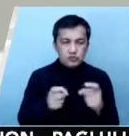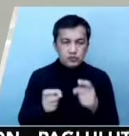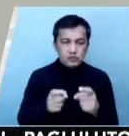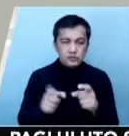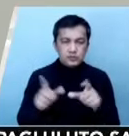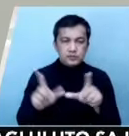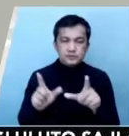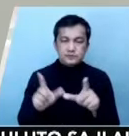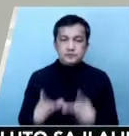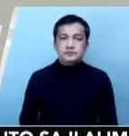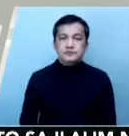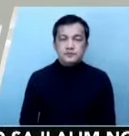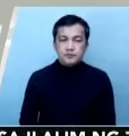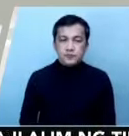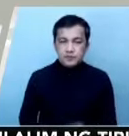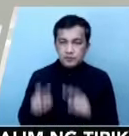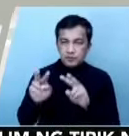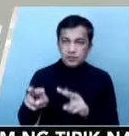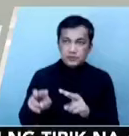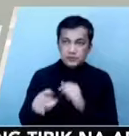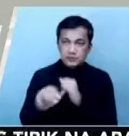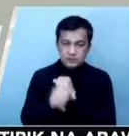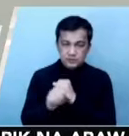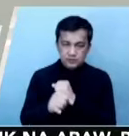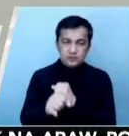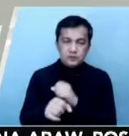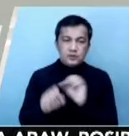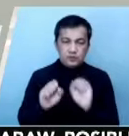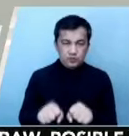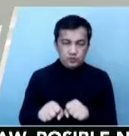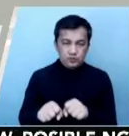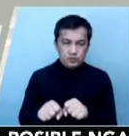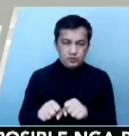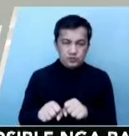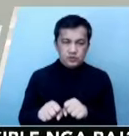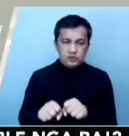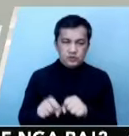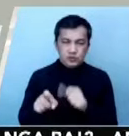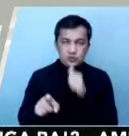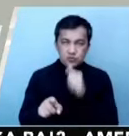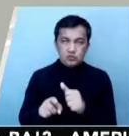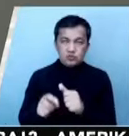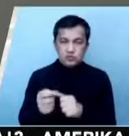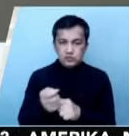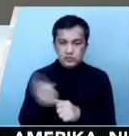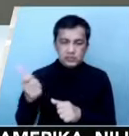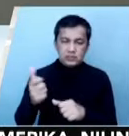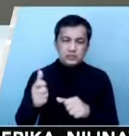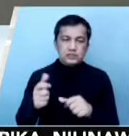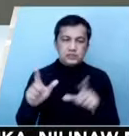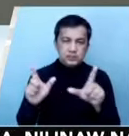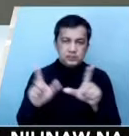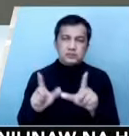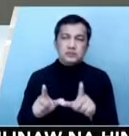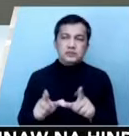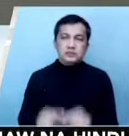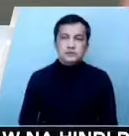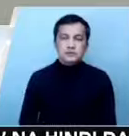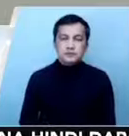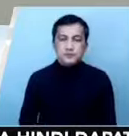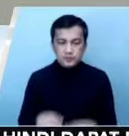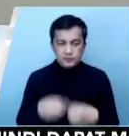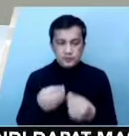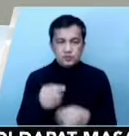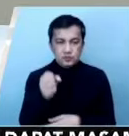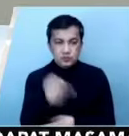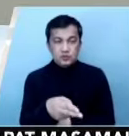namin yung mga jeepney nila, pwede ho namin silang tuluyan hong tanggalan ng prangkisa. I-issuehan sila ng show cause order